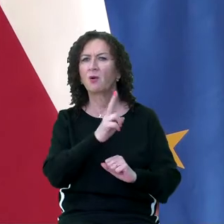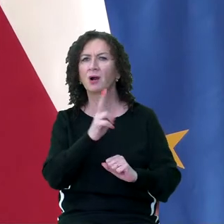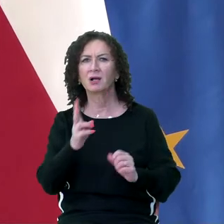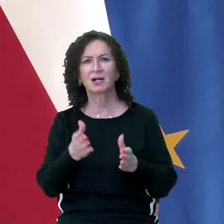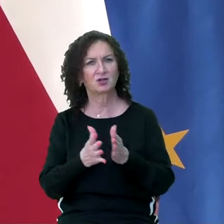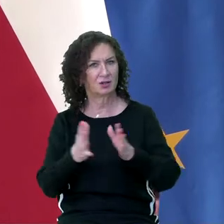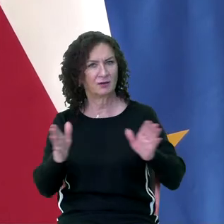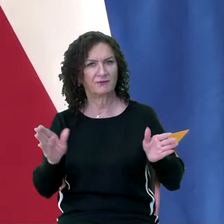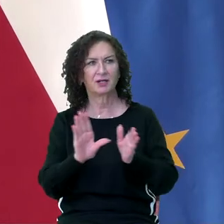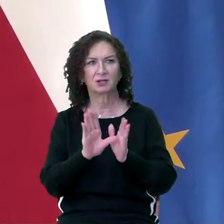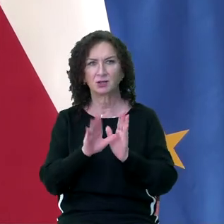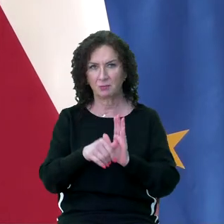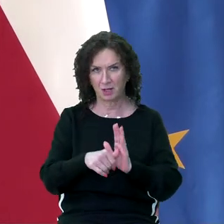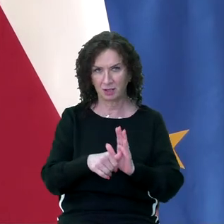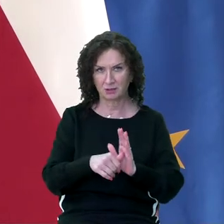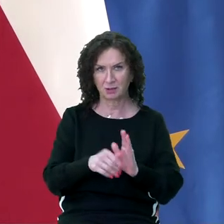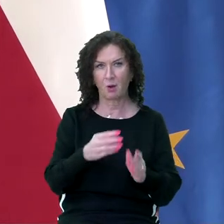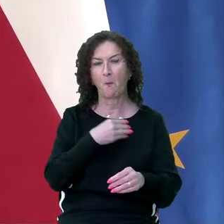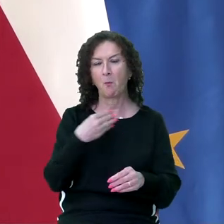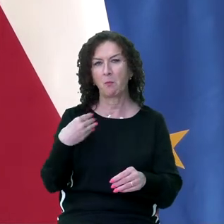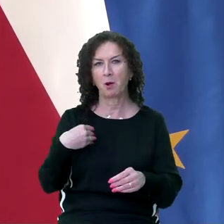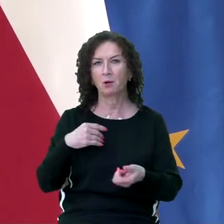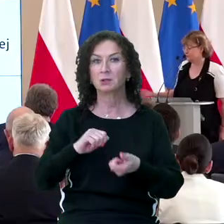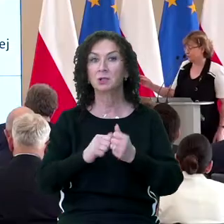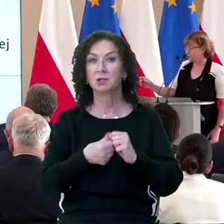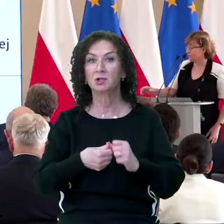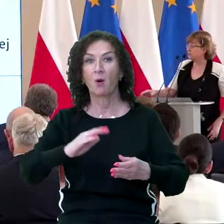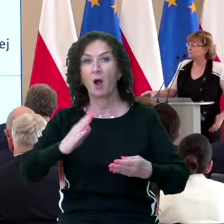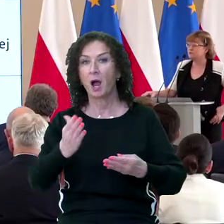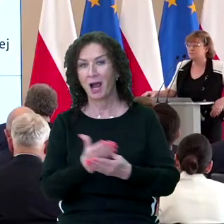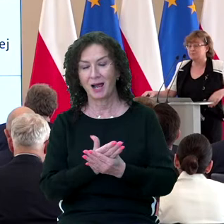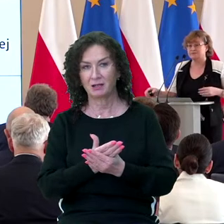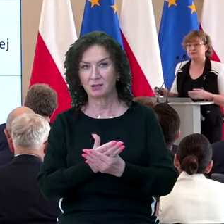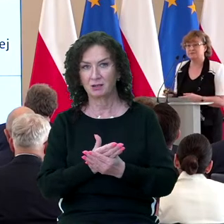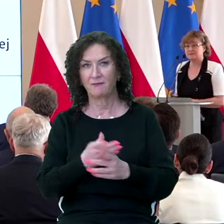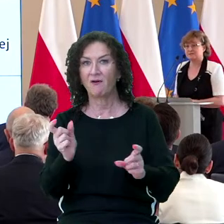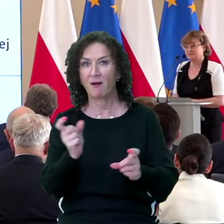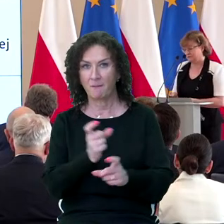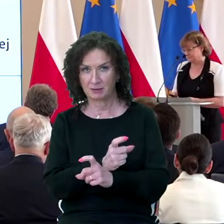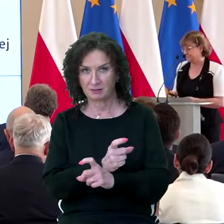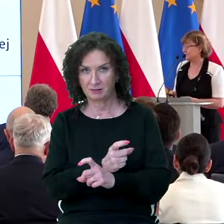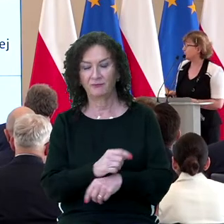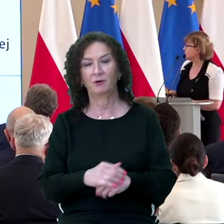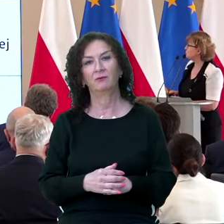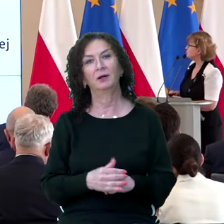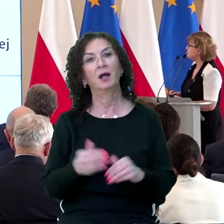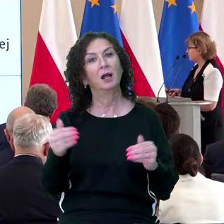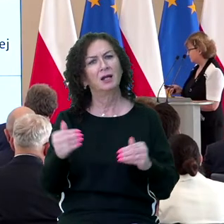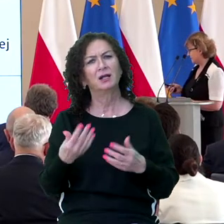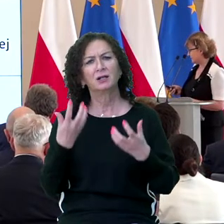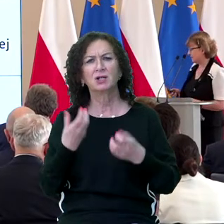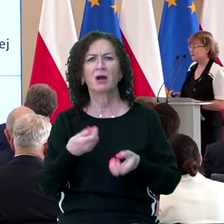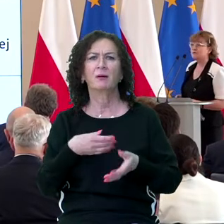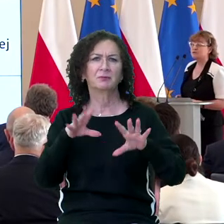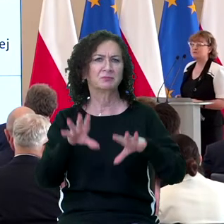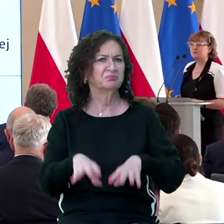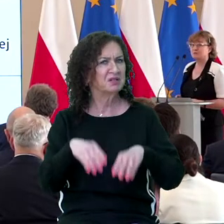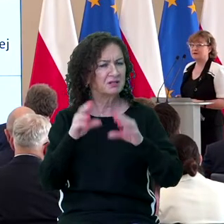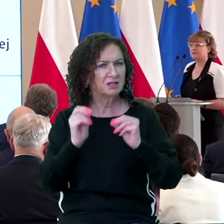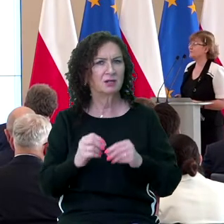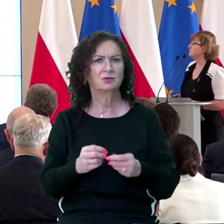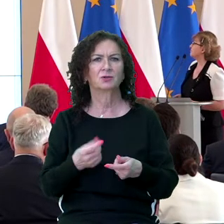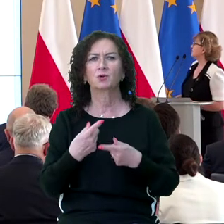większym mieście tego kraju, pozwolę sobie zacząć od krótkiej prezentacji w kilku słowach, czym